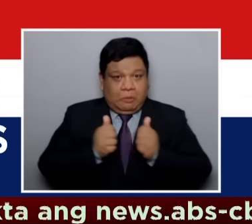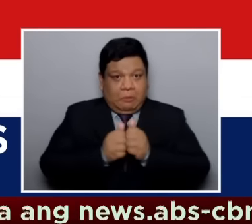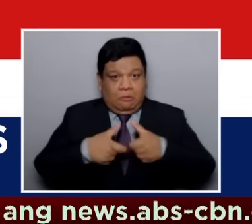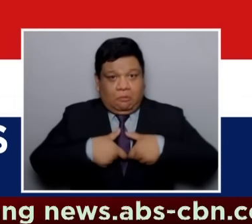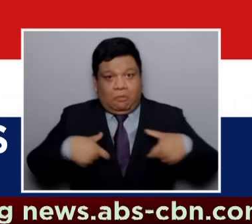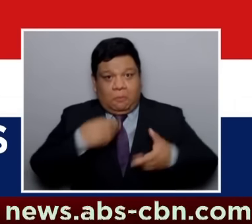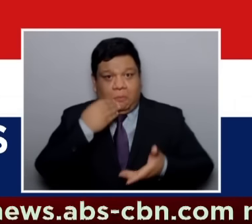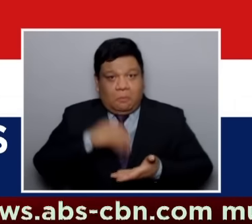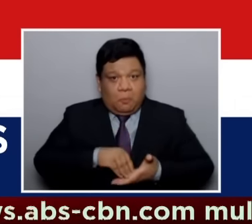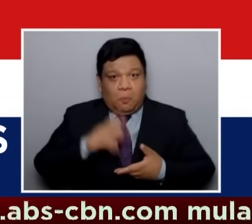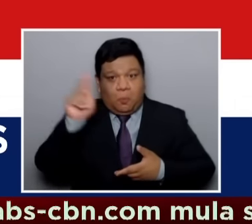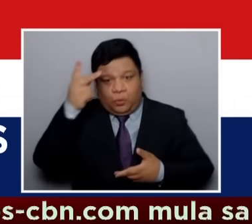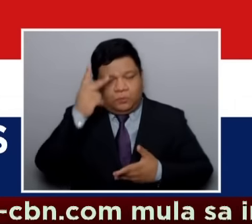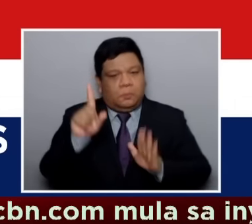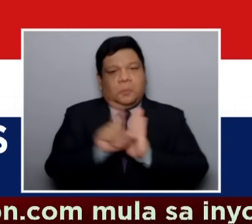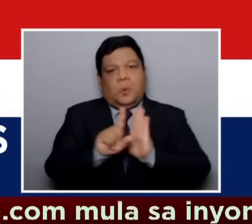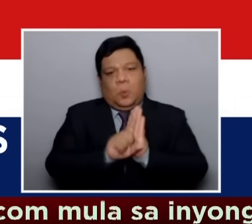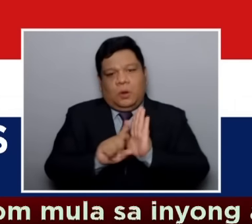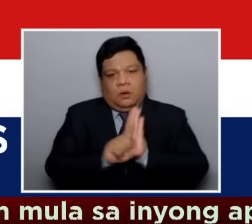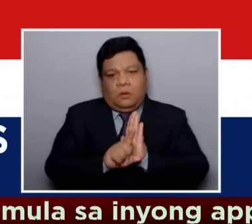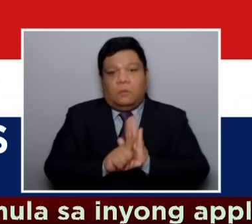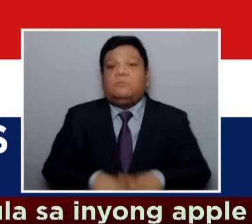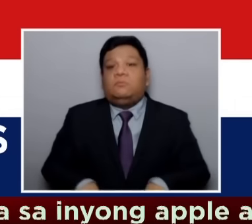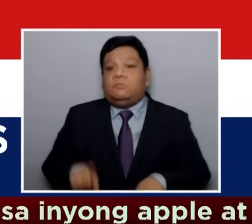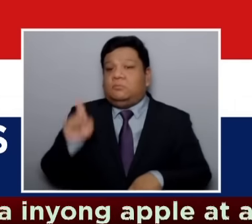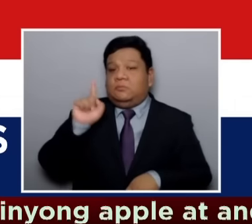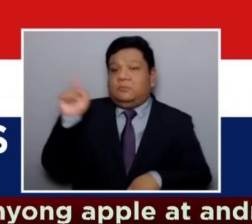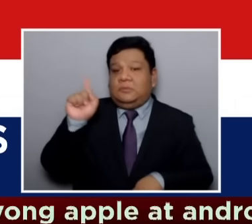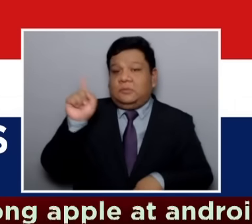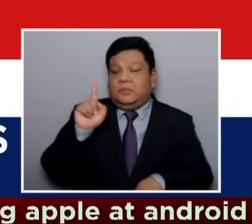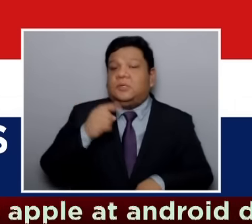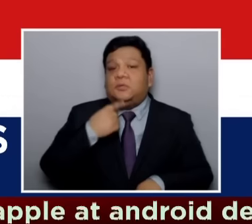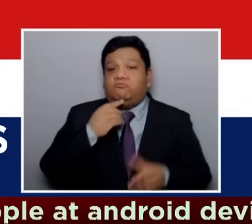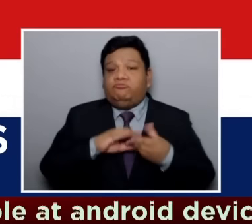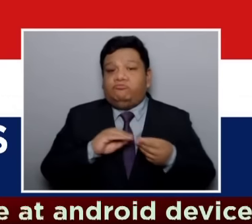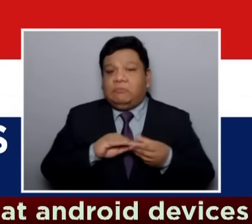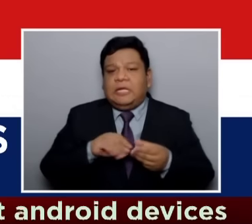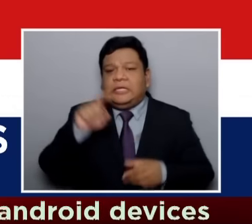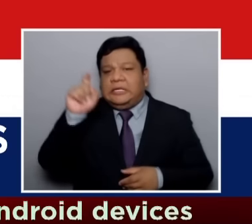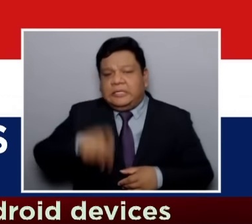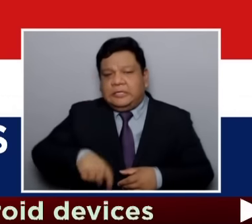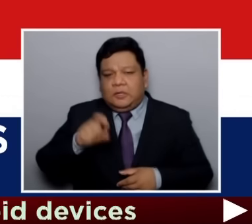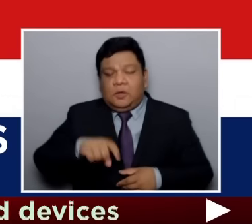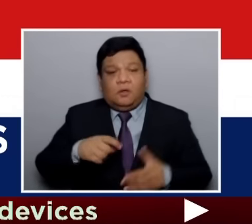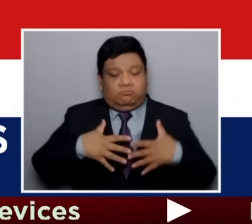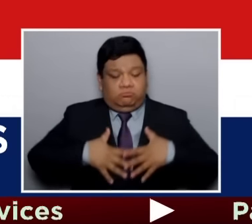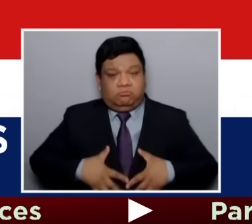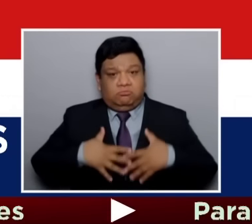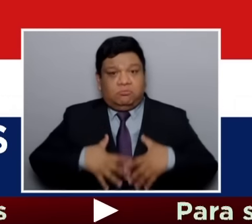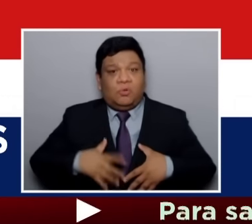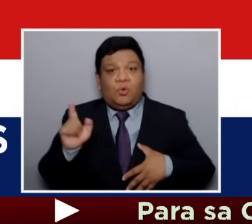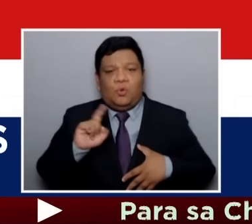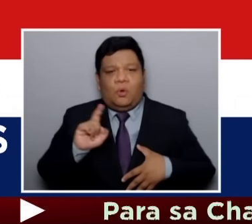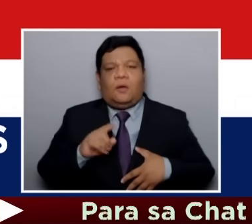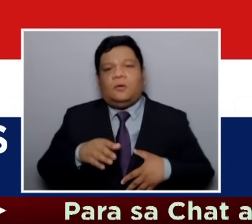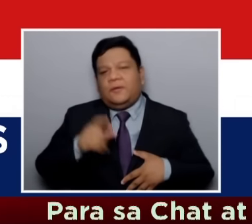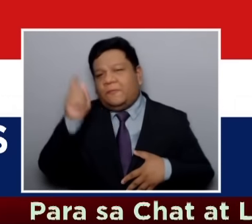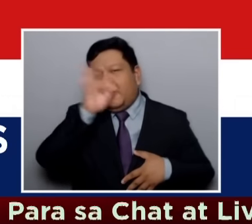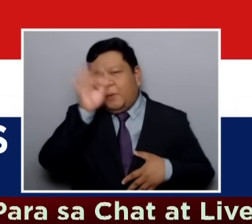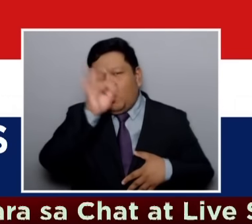House of Representatives Secretary General Mark Leandro Mendoza, dapat nakasuot lamang ng barong